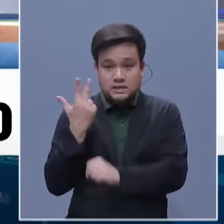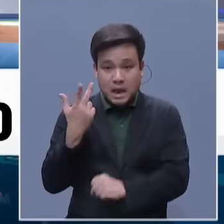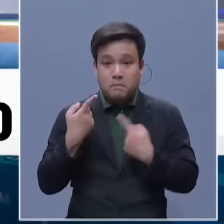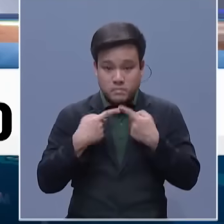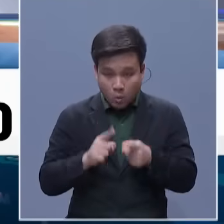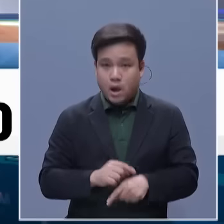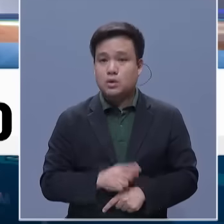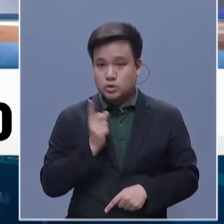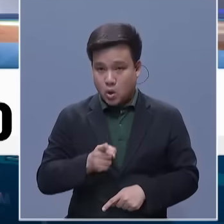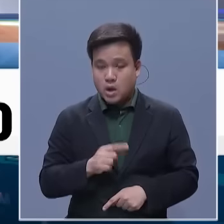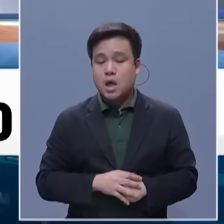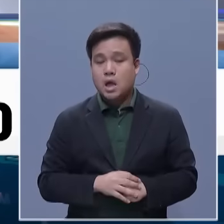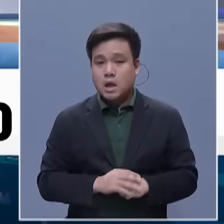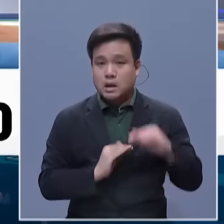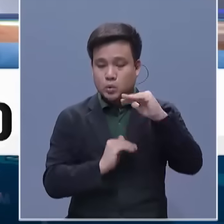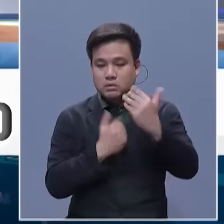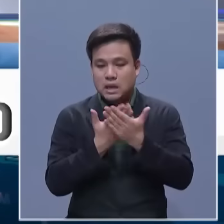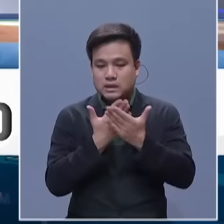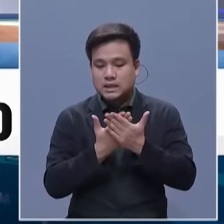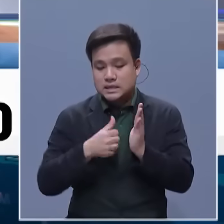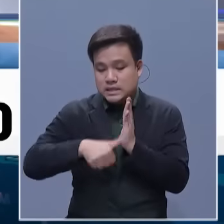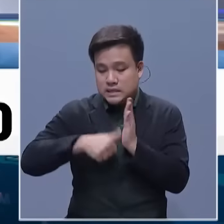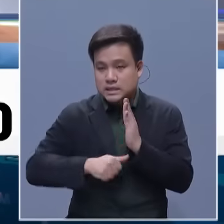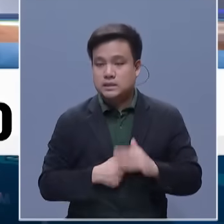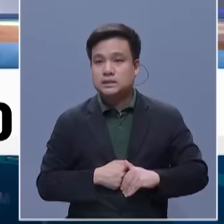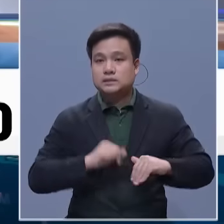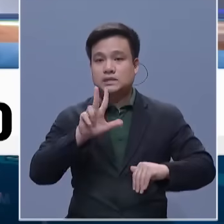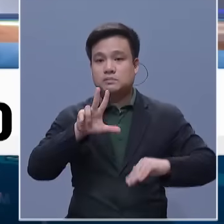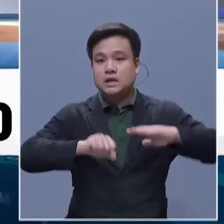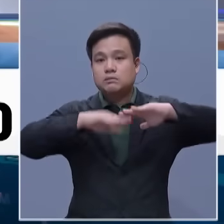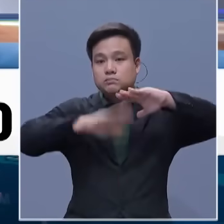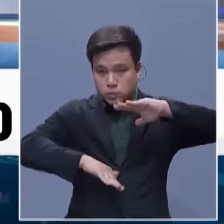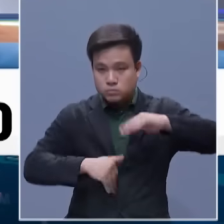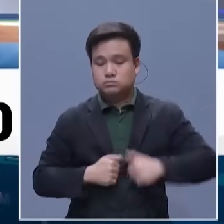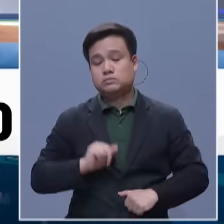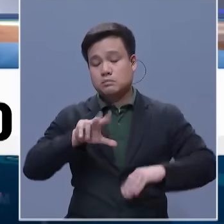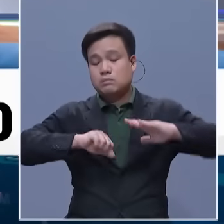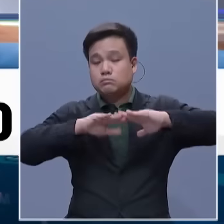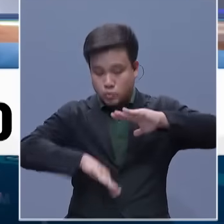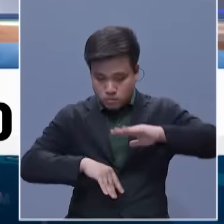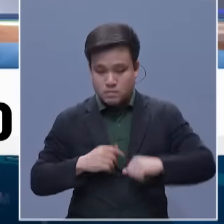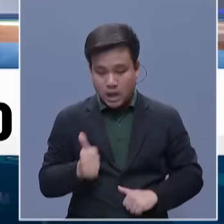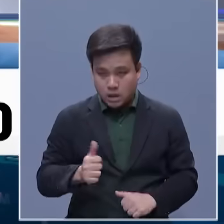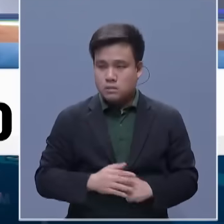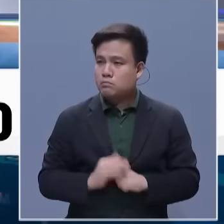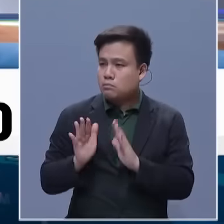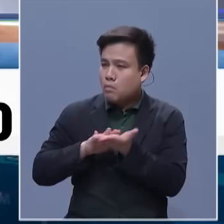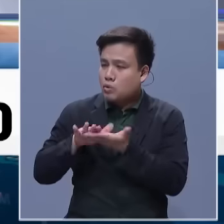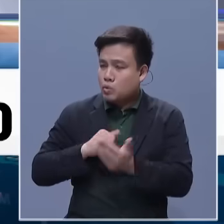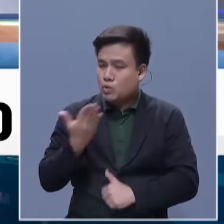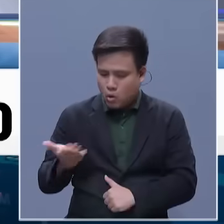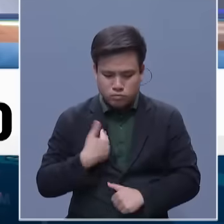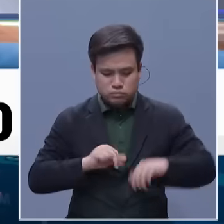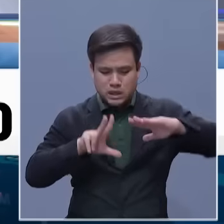บาทคือมีเงื่อนไขอ่ะค่ะเออคราวนี้เกษตรกรเขาก็ออกมาสะท้อนบอกว่าให้ขยายเพดานได้มั้ยอื